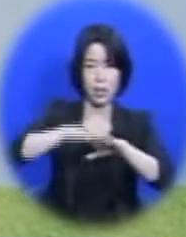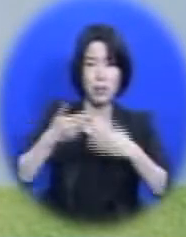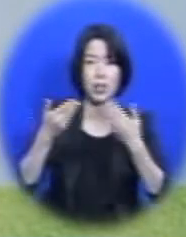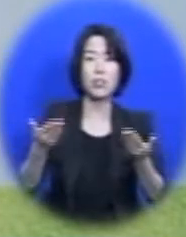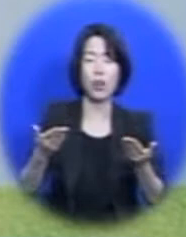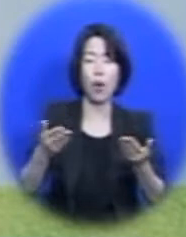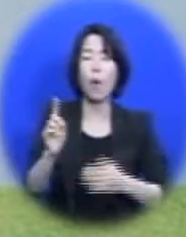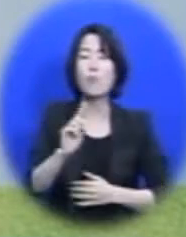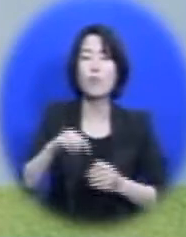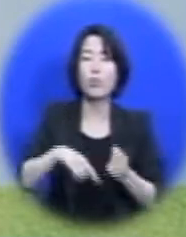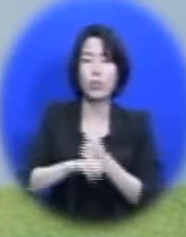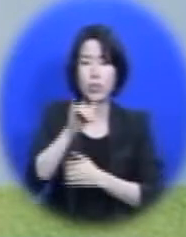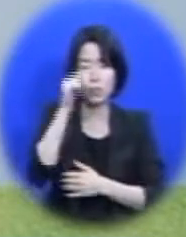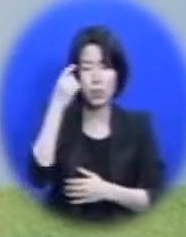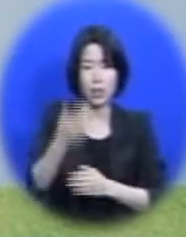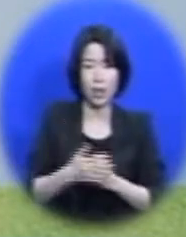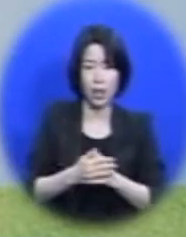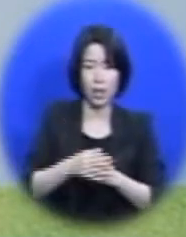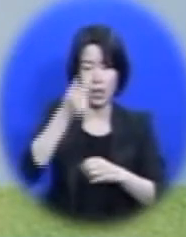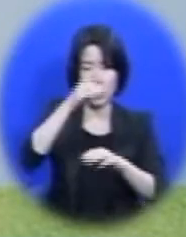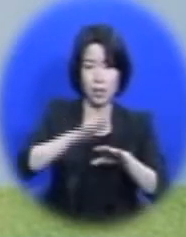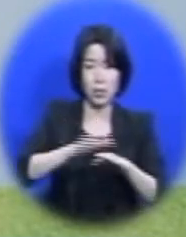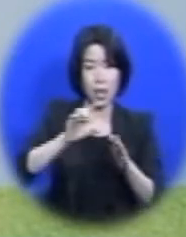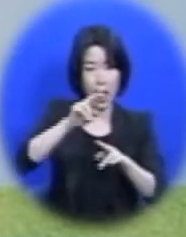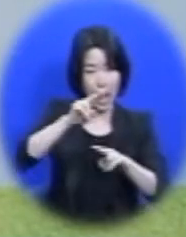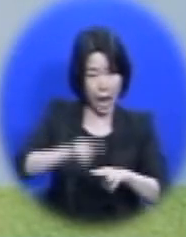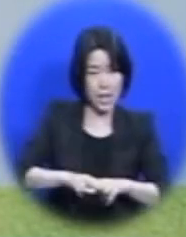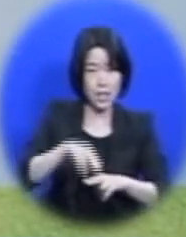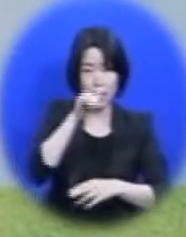드린다는 게 뭐죠? 예배 시간에 앉아있는 겁니까?